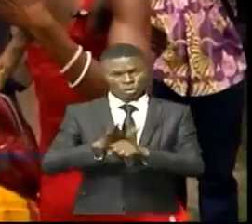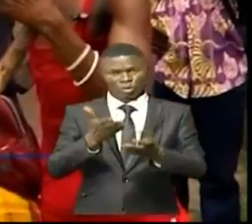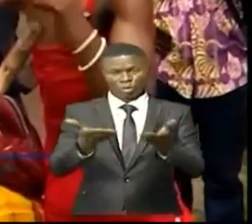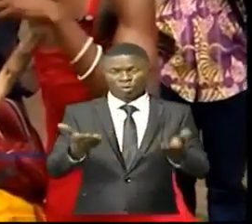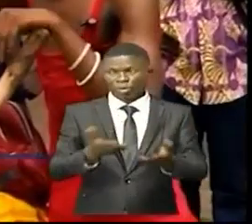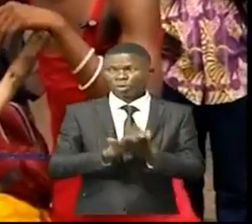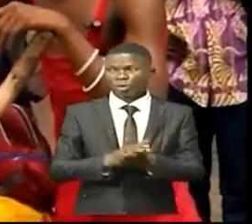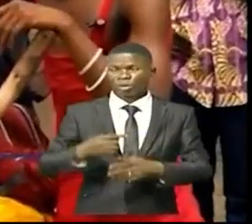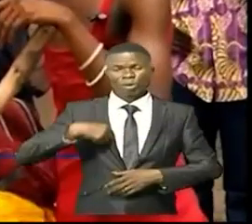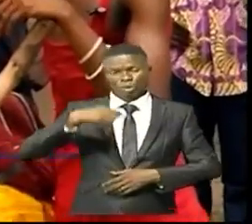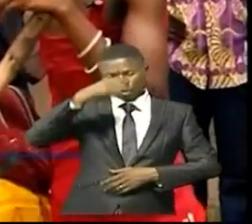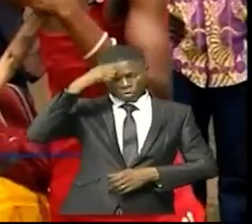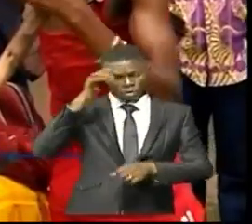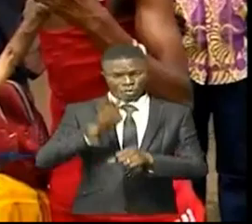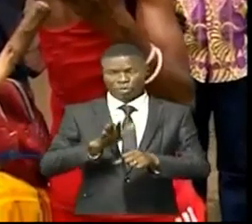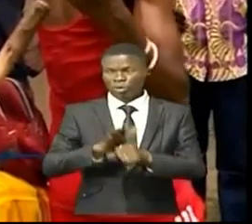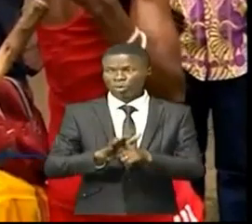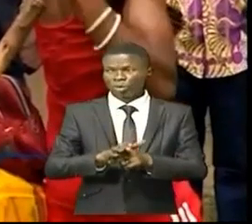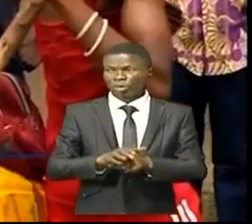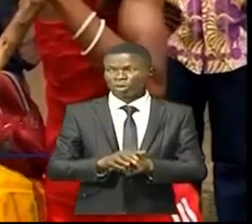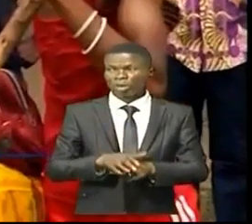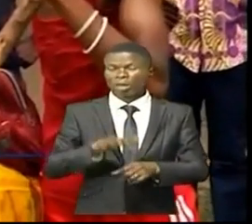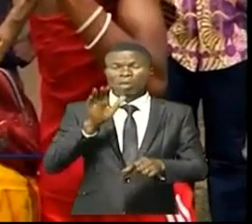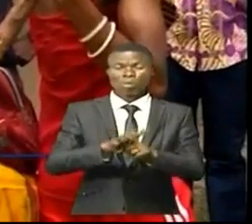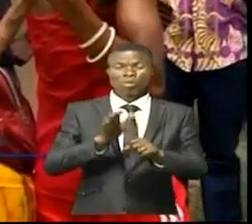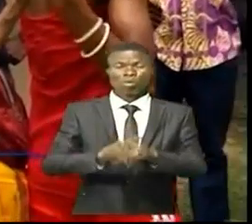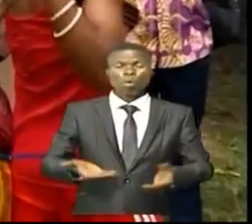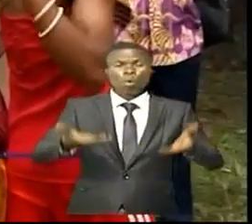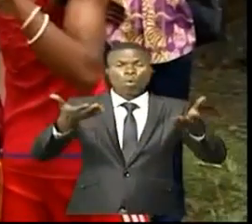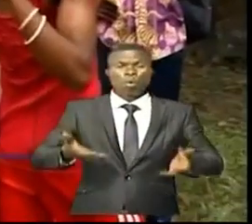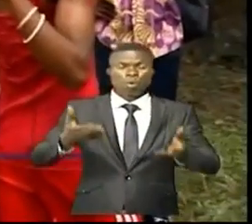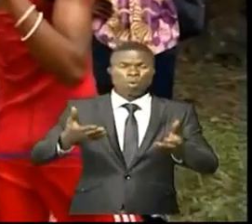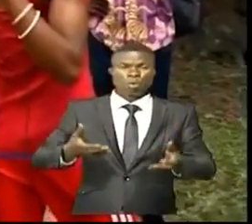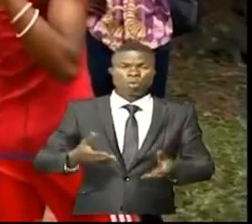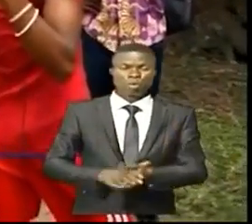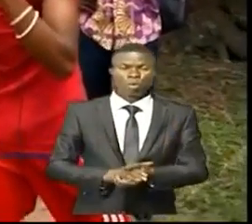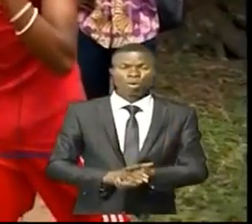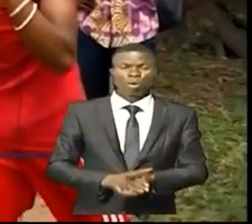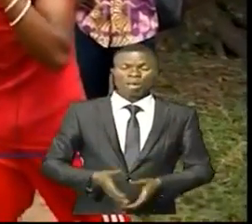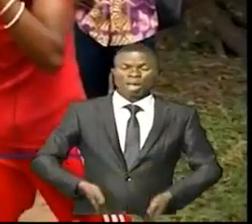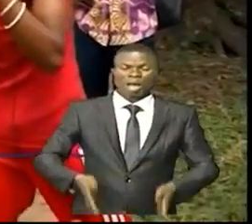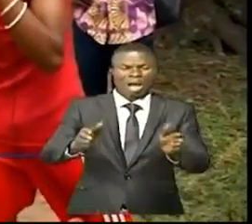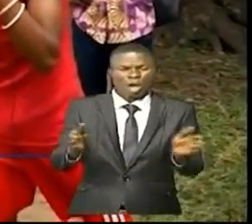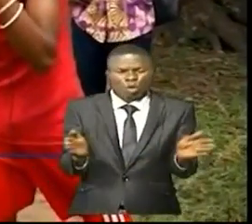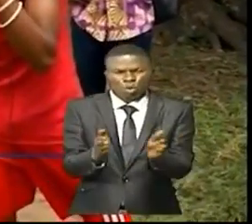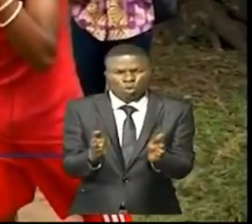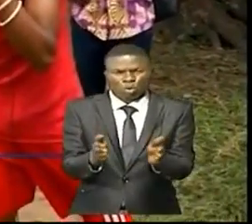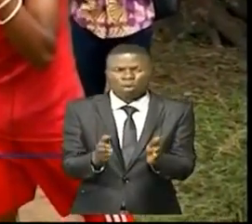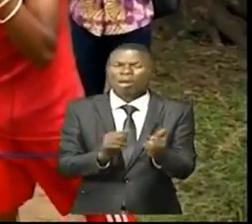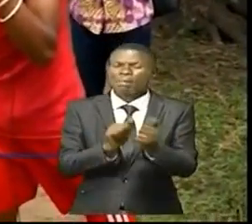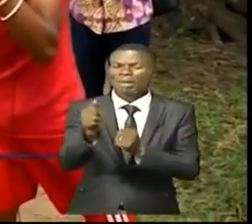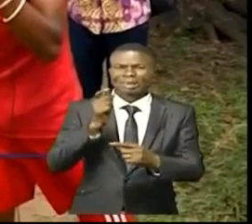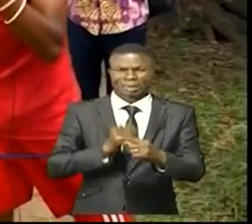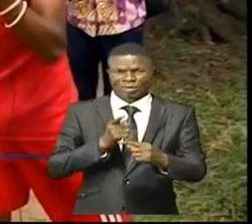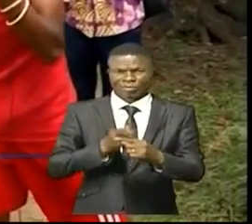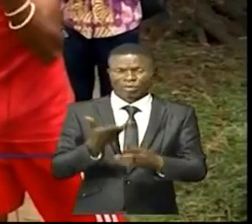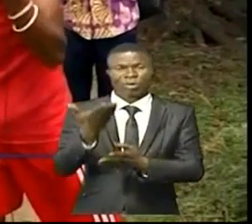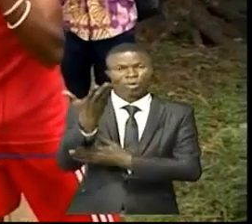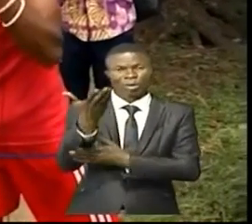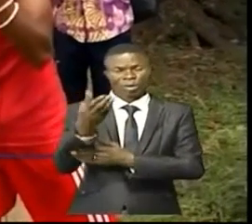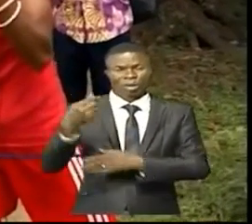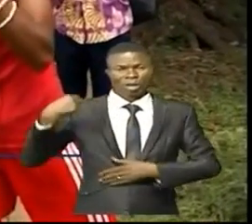Nous souffrons, nous portons de lourdes charges. Sur de petites avenues, pas facile de rouler. Nous